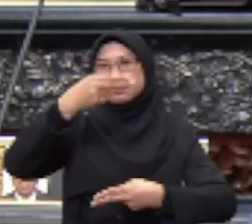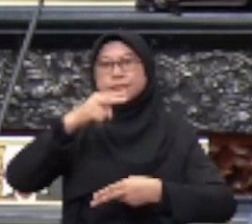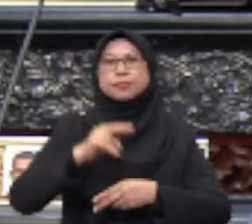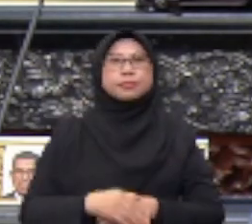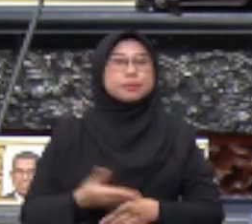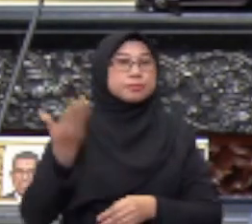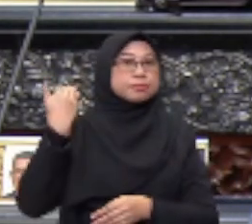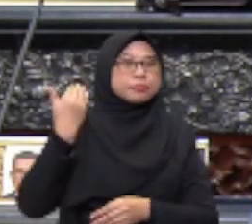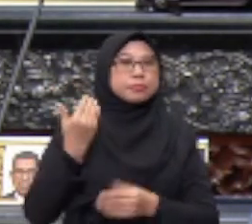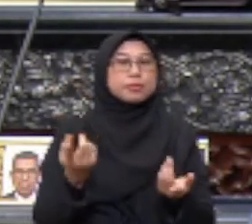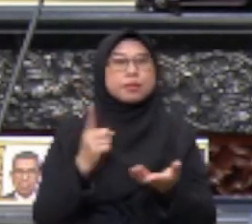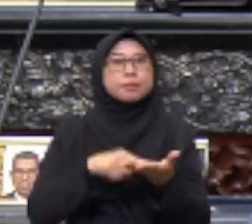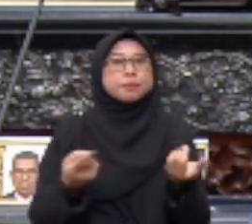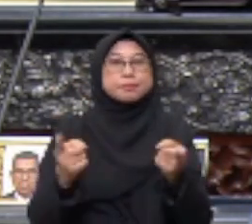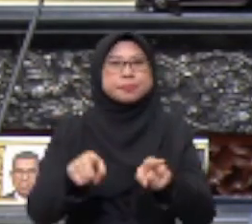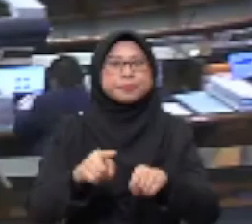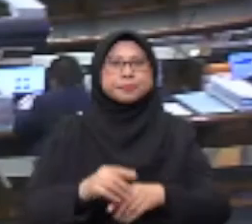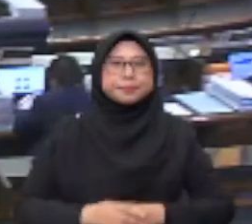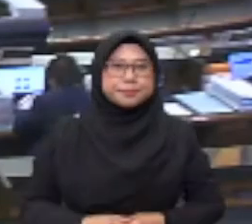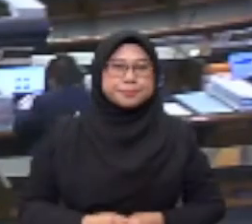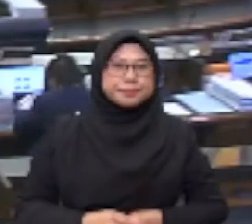2024 yang lalu? Sekian. Sila Menteri.